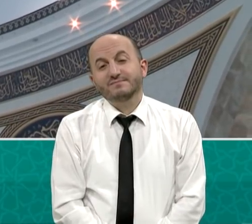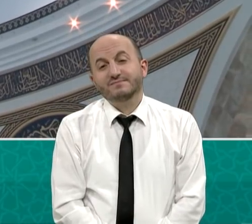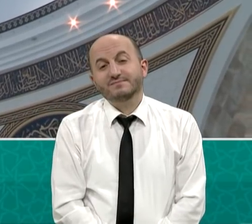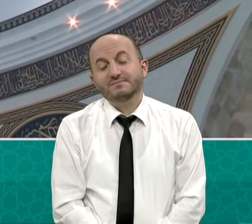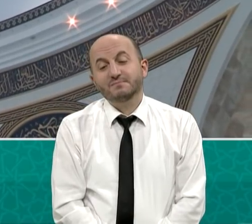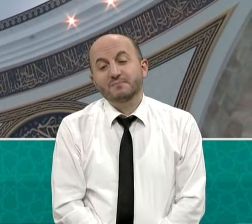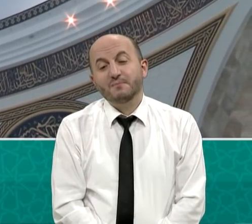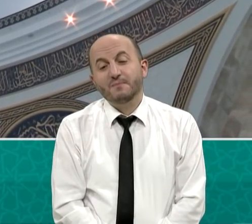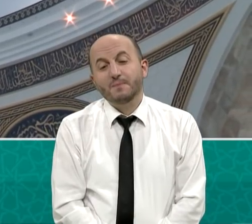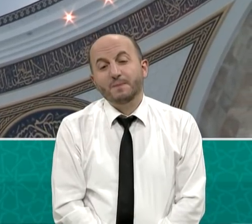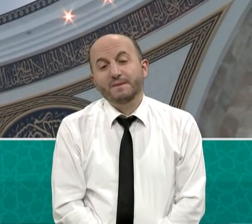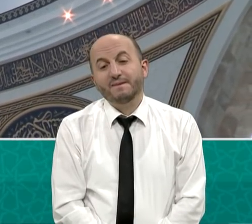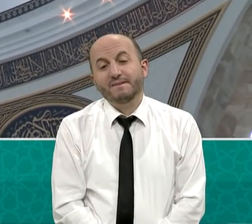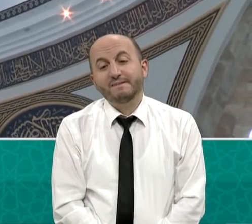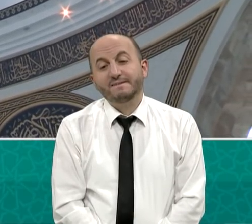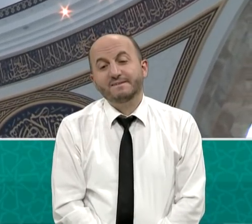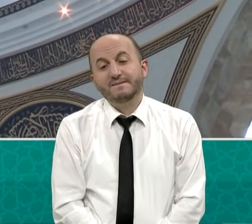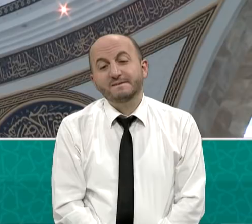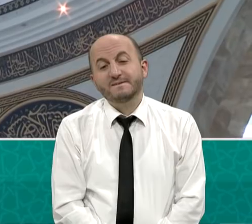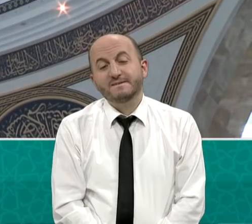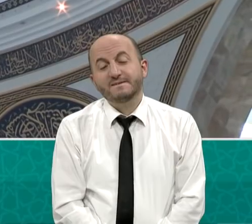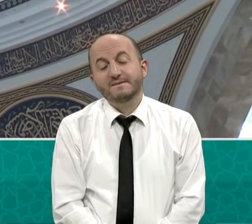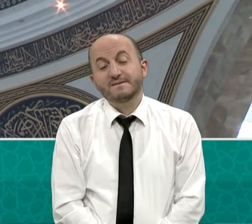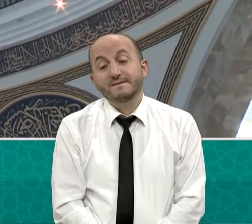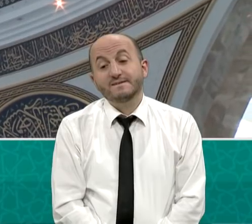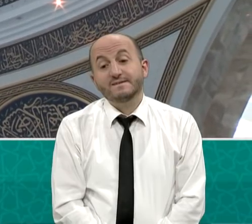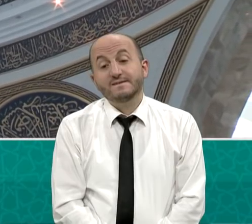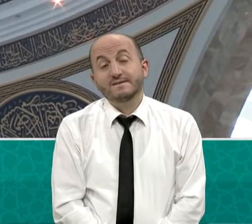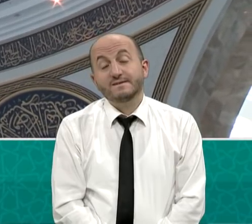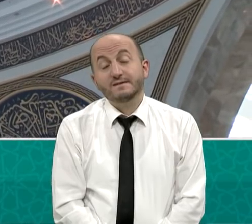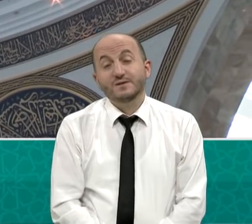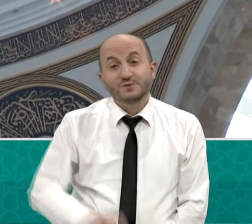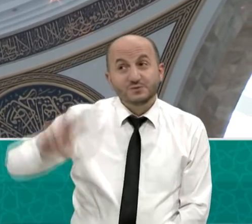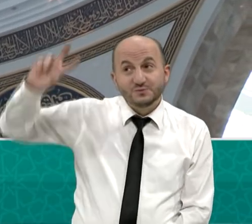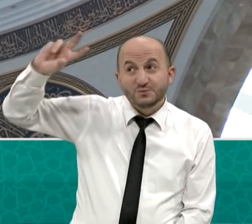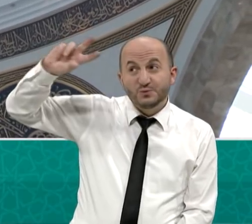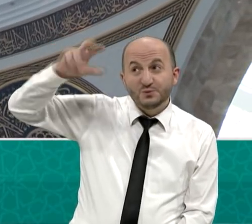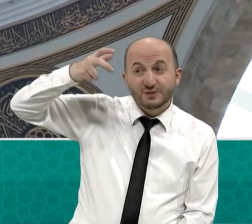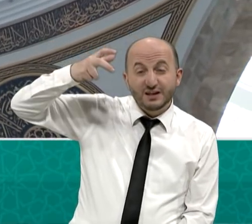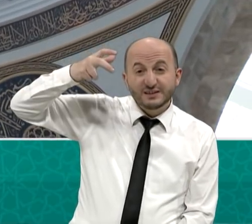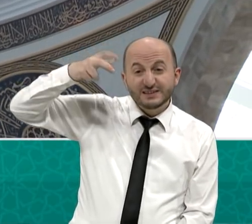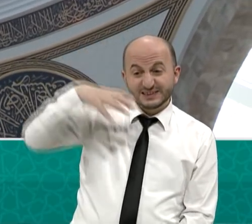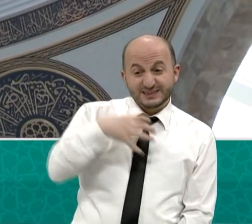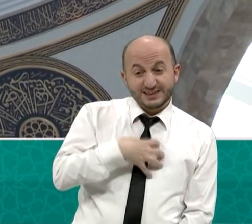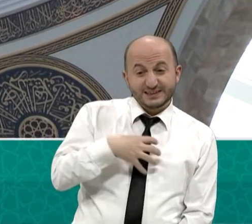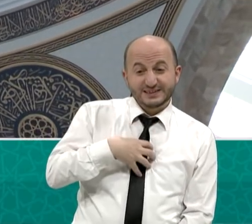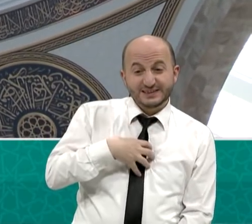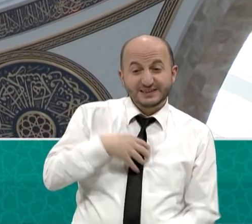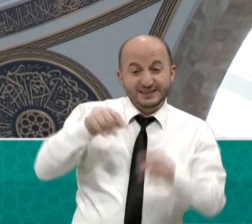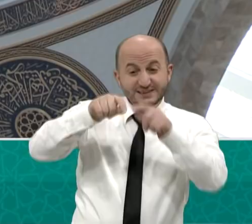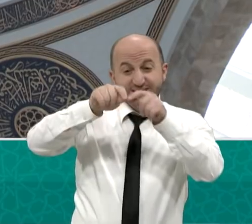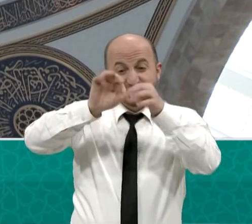şu ayet ve şemsu tecri li müstakarrin leha güneş kendisine tayin edilmiş olan bir